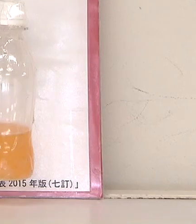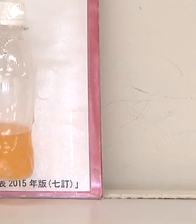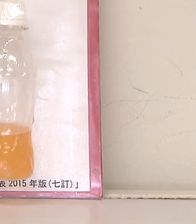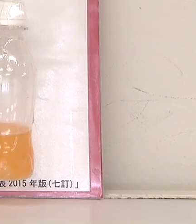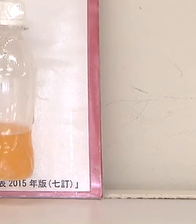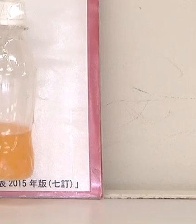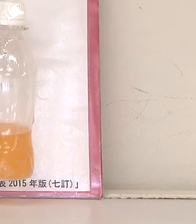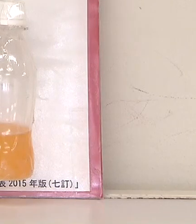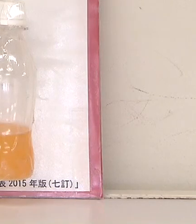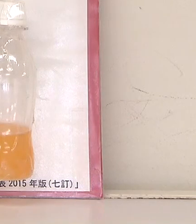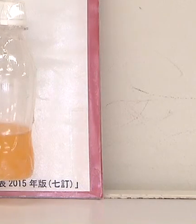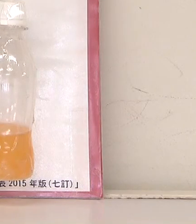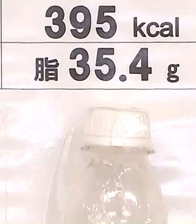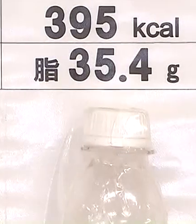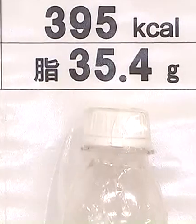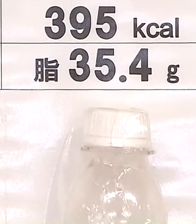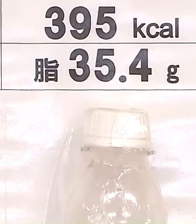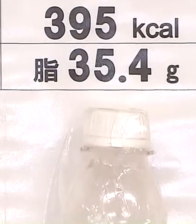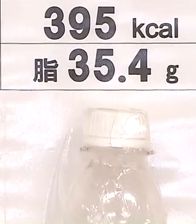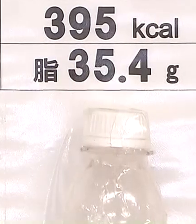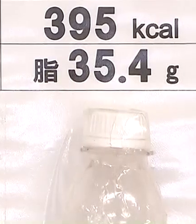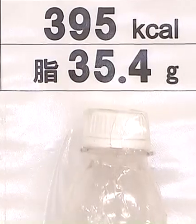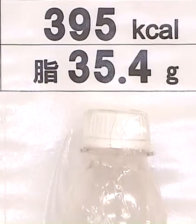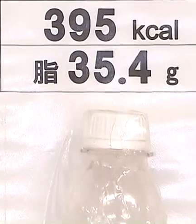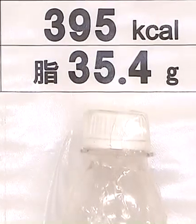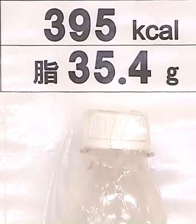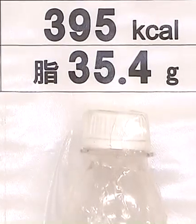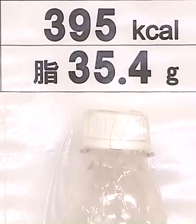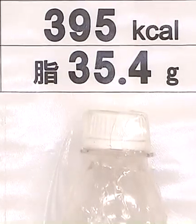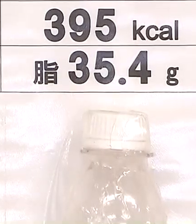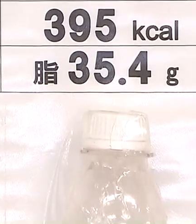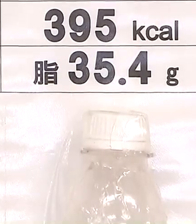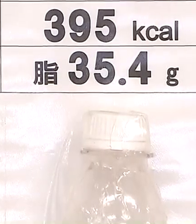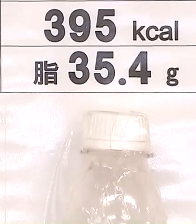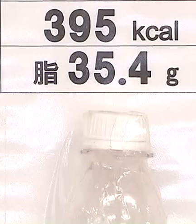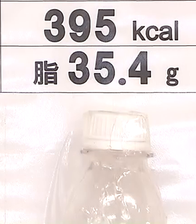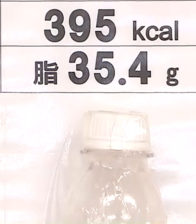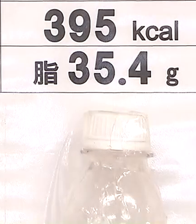調理方法や脂肪の少ないものを利用するなどの工夫をしましょう。